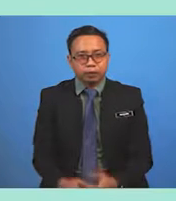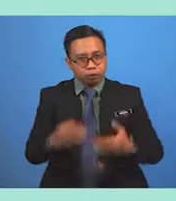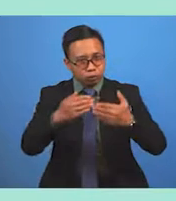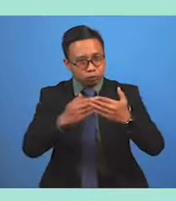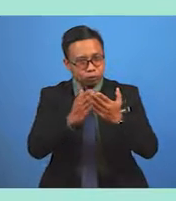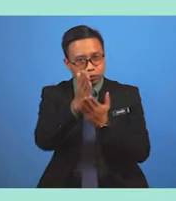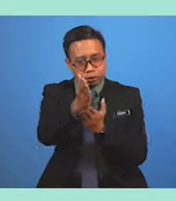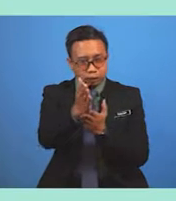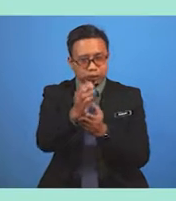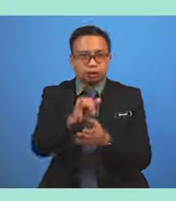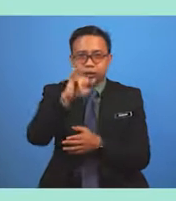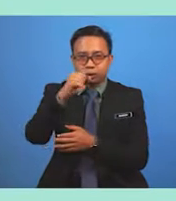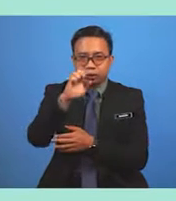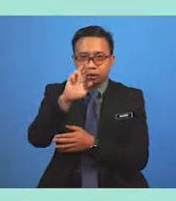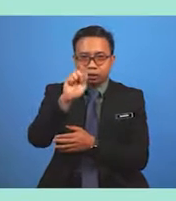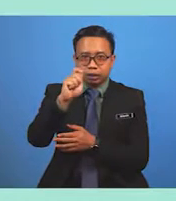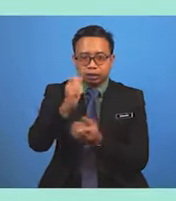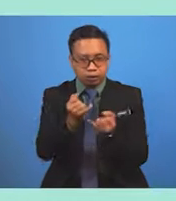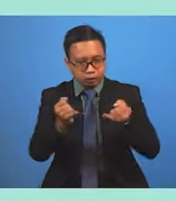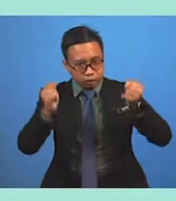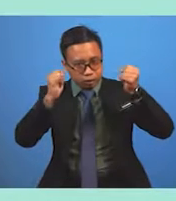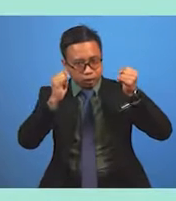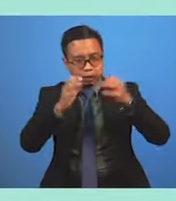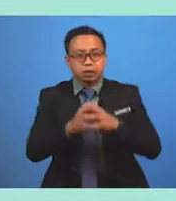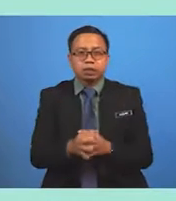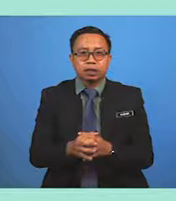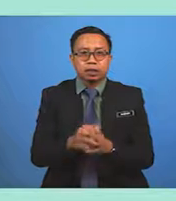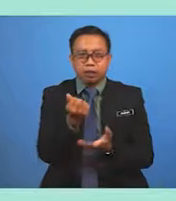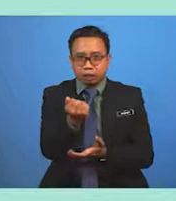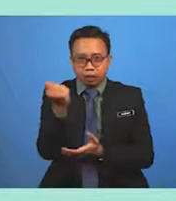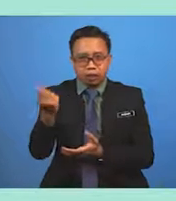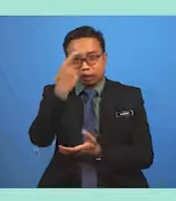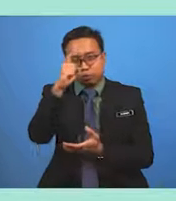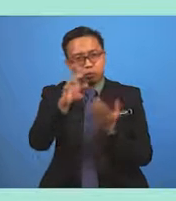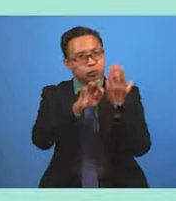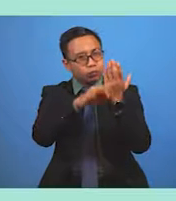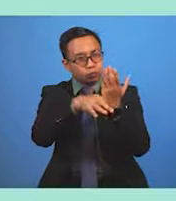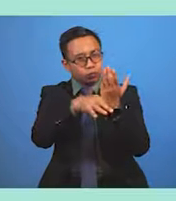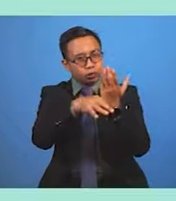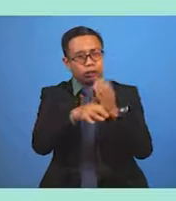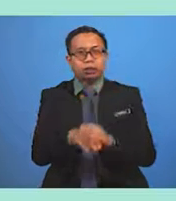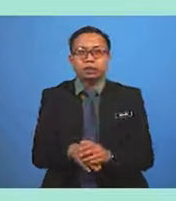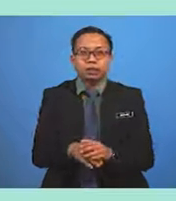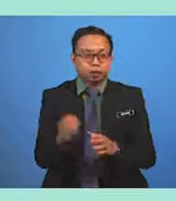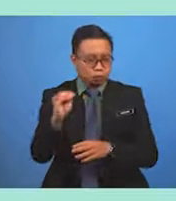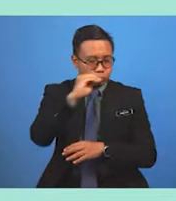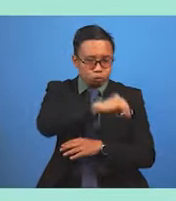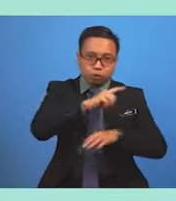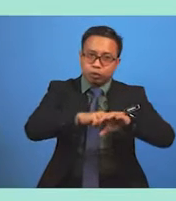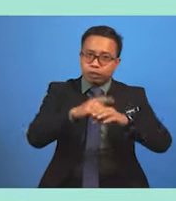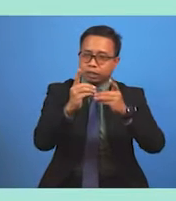Berikutnya ialah jerat. Jerat ialah sejenis alat yang berfungsi untuk membasmi musuh di